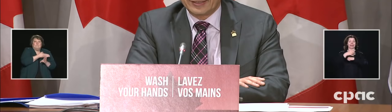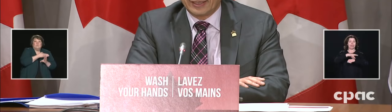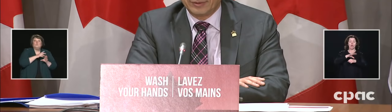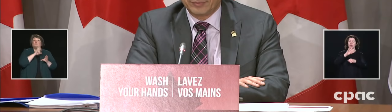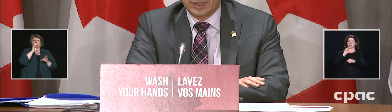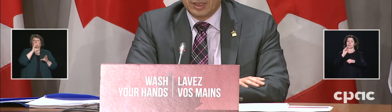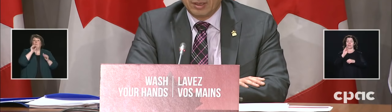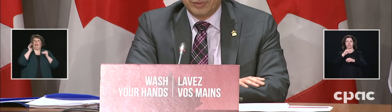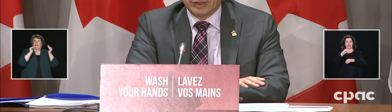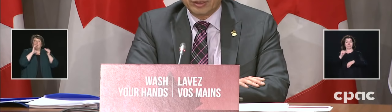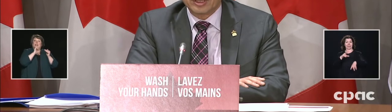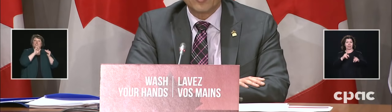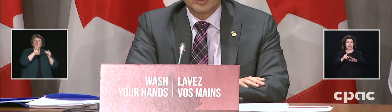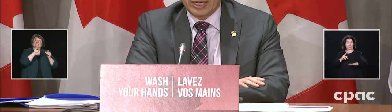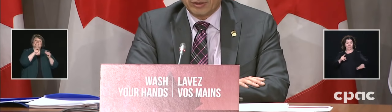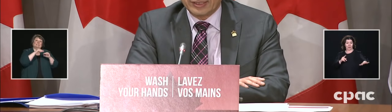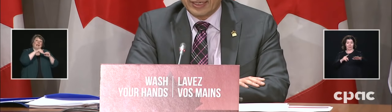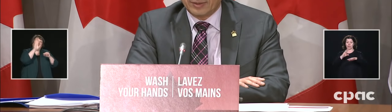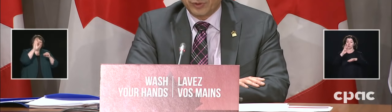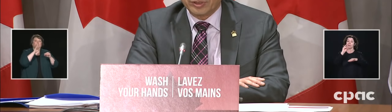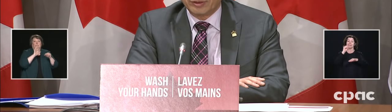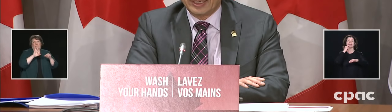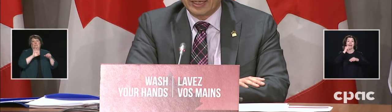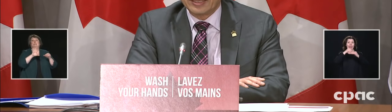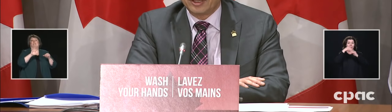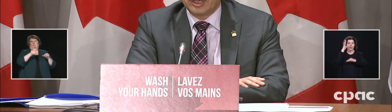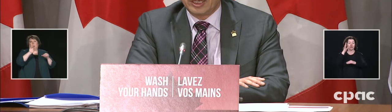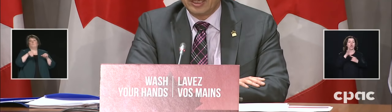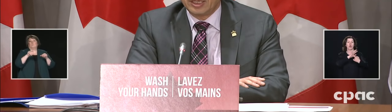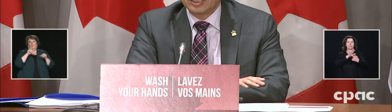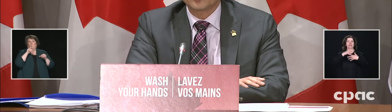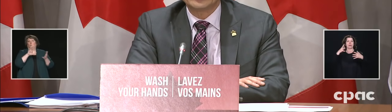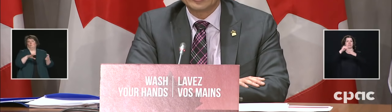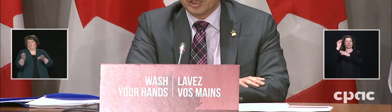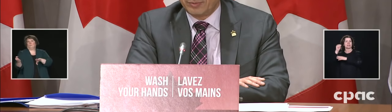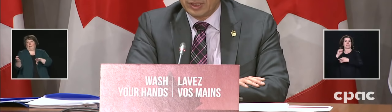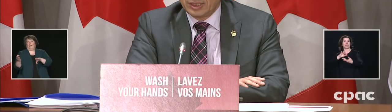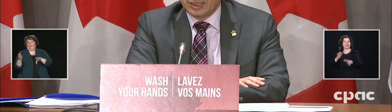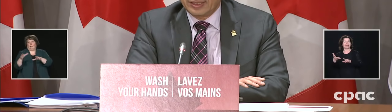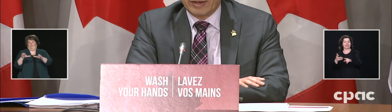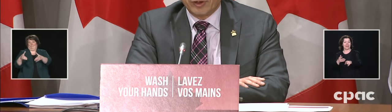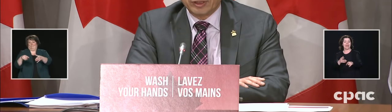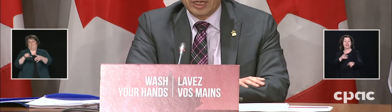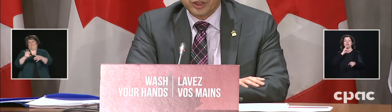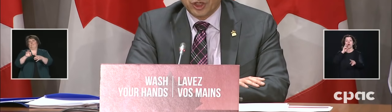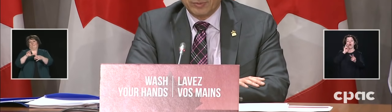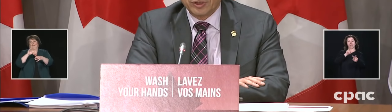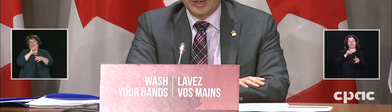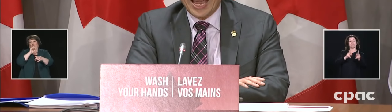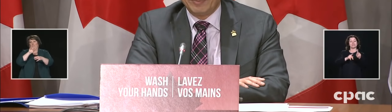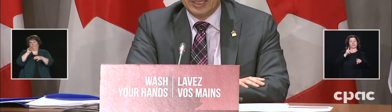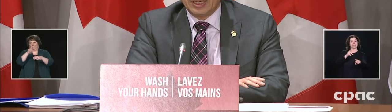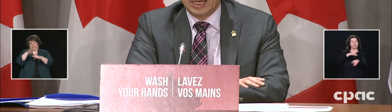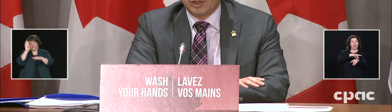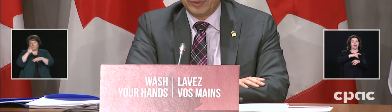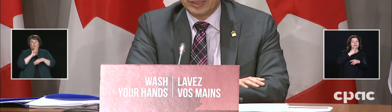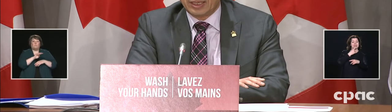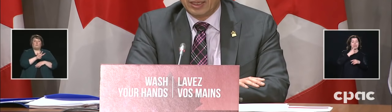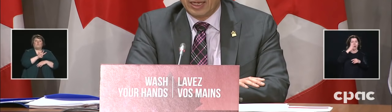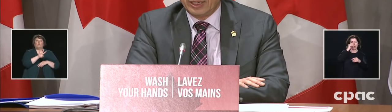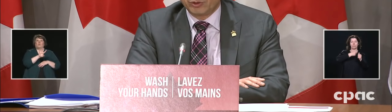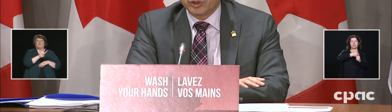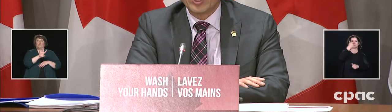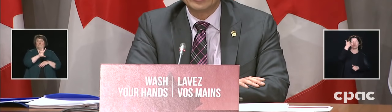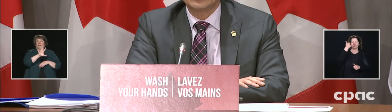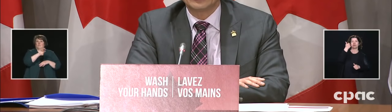95% des décès. Bien que seulement 45% des cas signalés soient des hommes, davantage d'hommes sont admis à